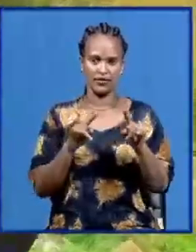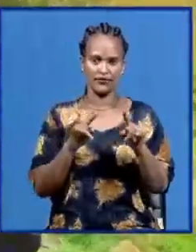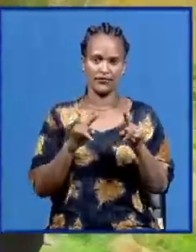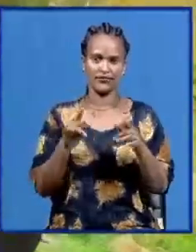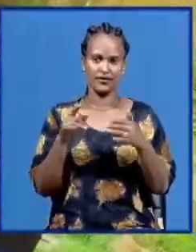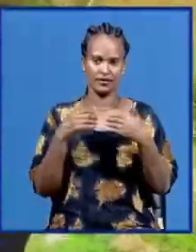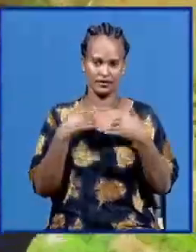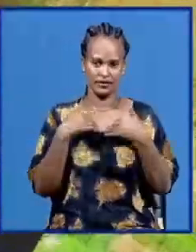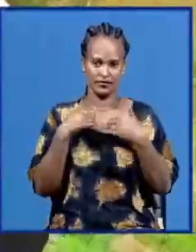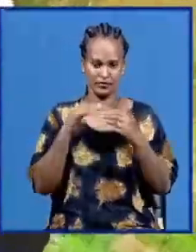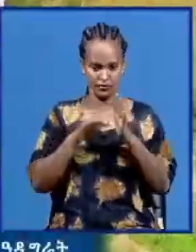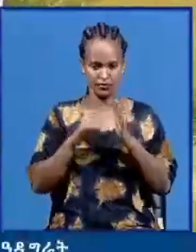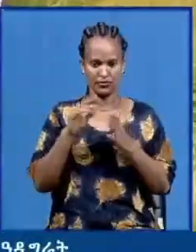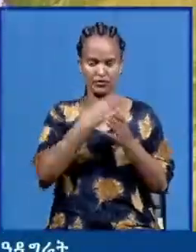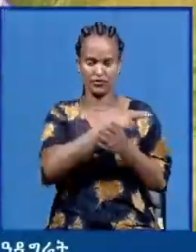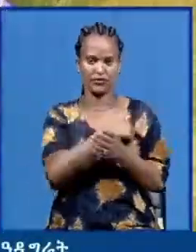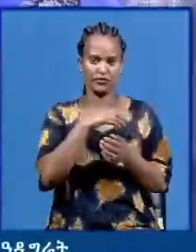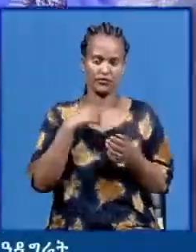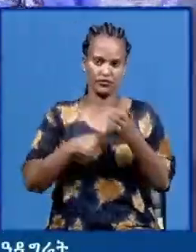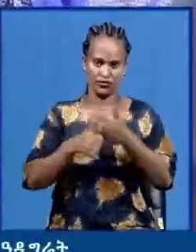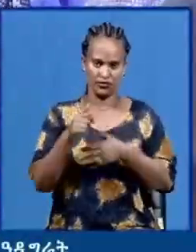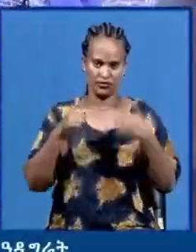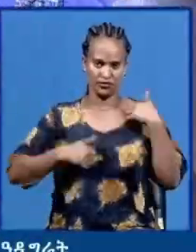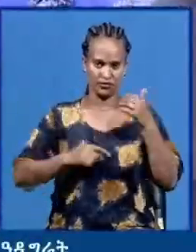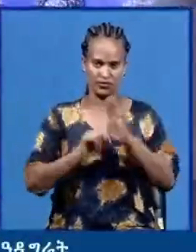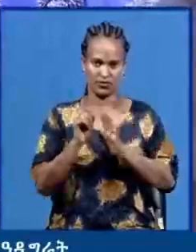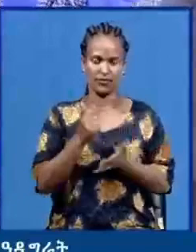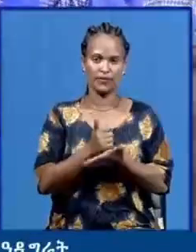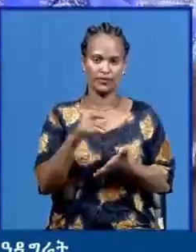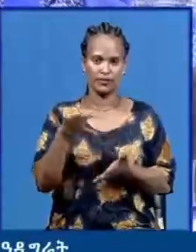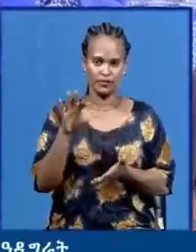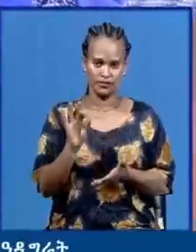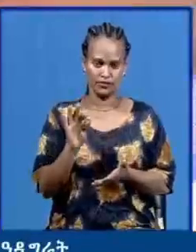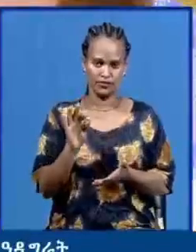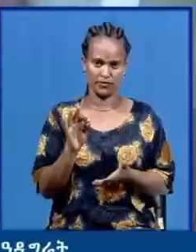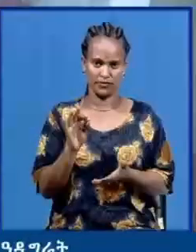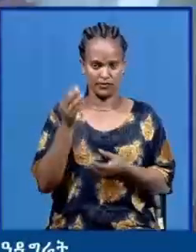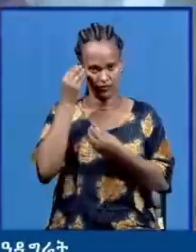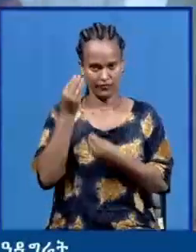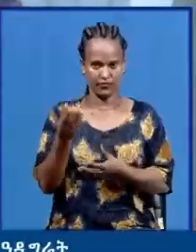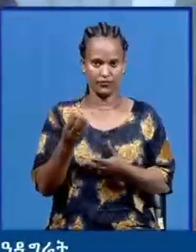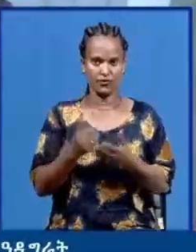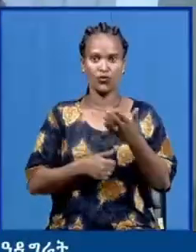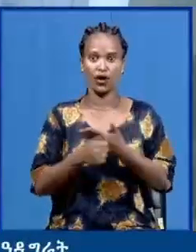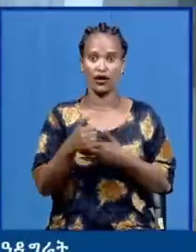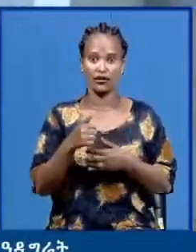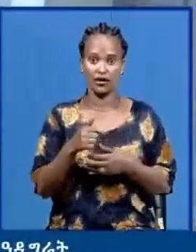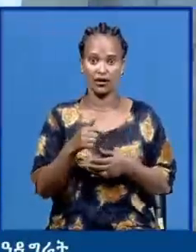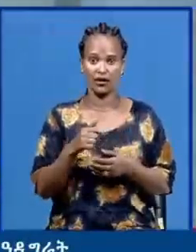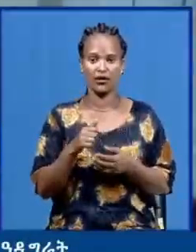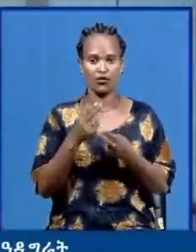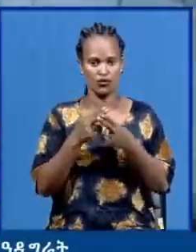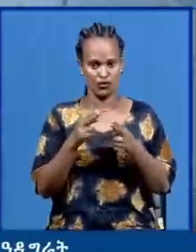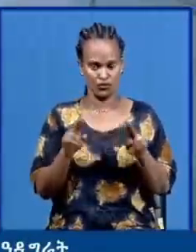ካብታ ዘላቶም ነኪዮም ኣብ ሕክምና ንዝርከቡ ውግኣት ሰራዊት ትግራይ ኣብ ምሕጋዝ ከም ዝርከቡ እቶም ነበርቲ ይዛረቡ። ንውቃዓትና እውን